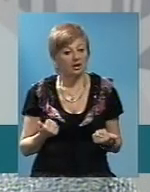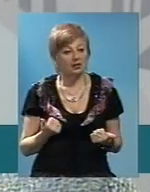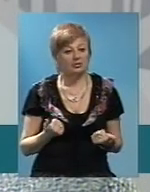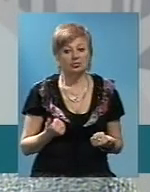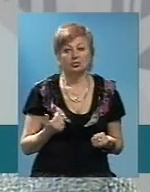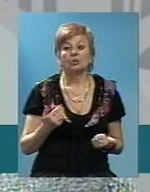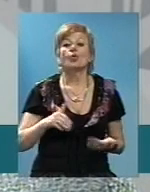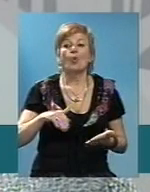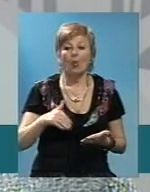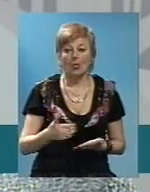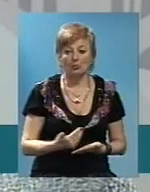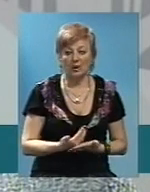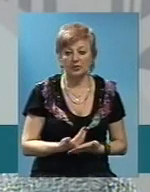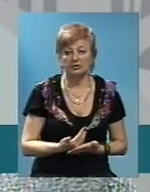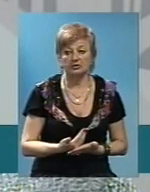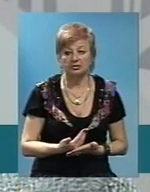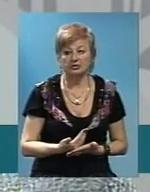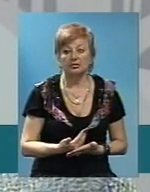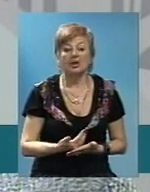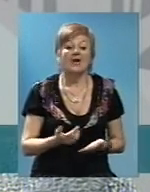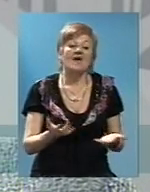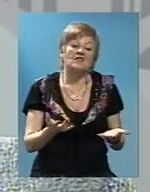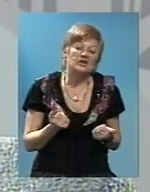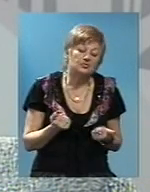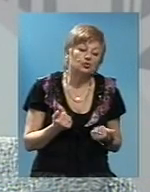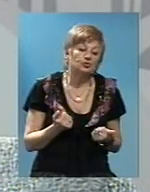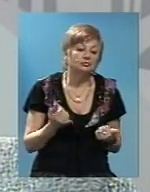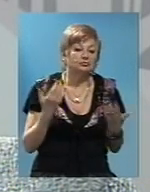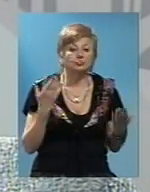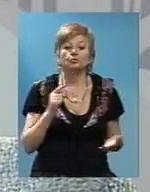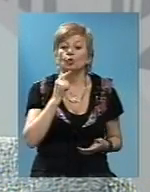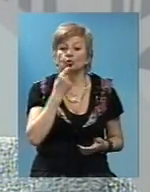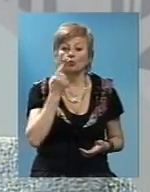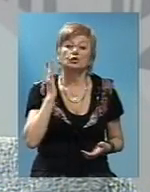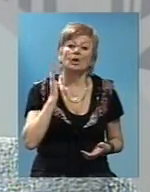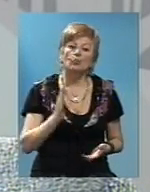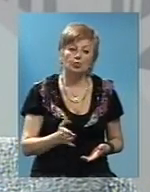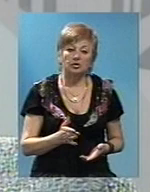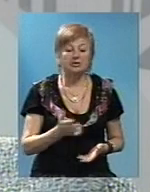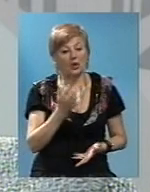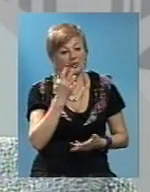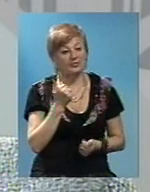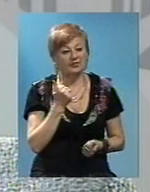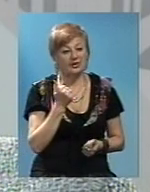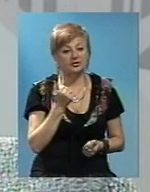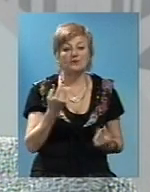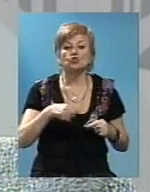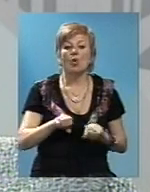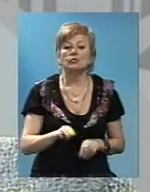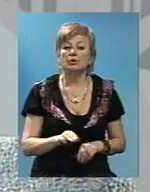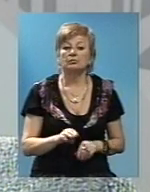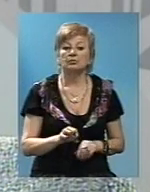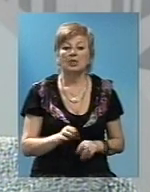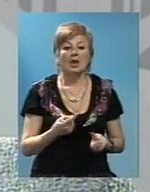тебе знов-таки, може, і візьмуть, але тобі буде настільки складно адаптуватись до чогось,